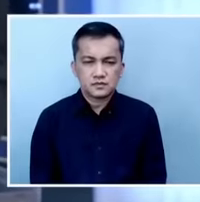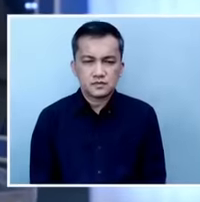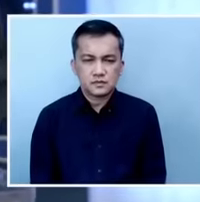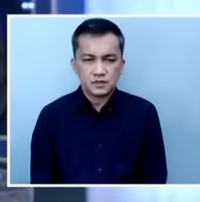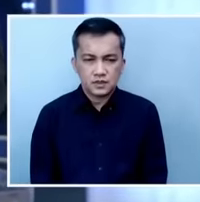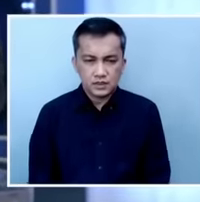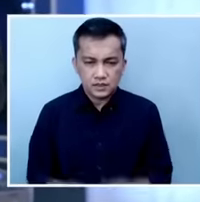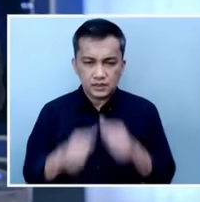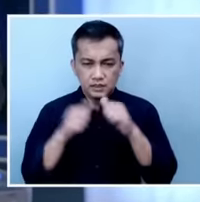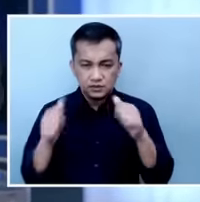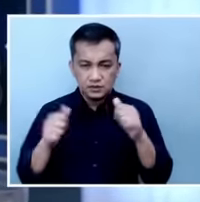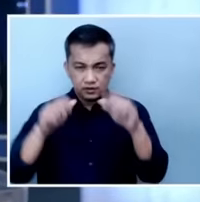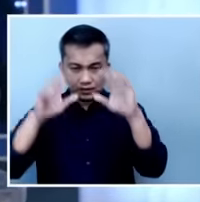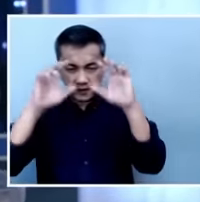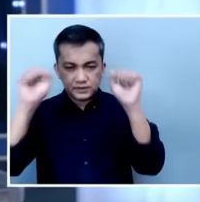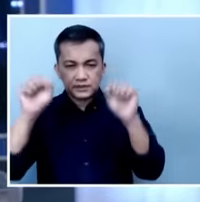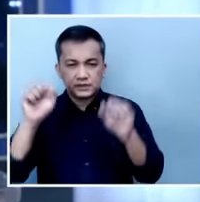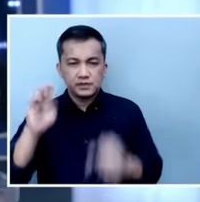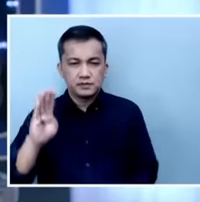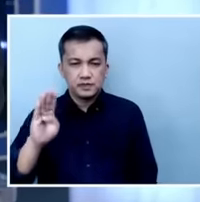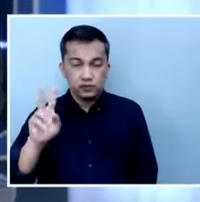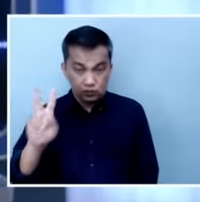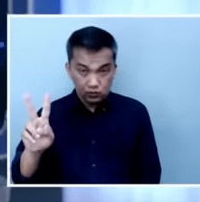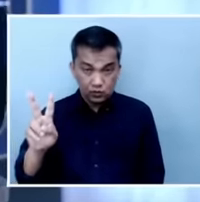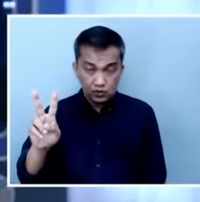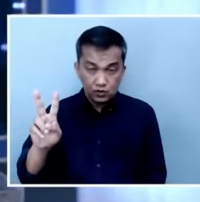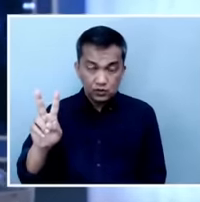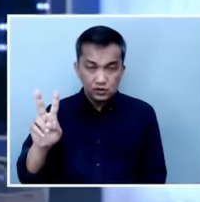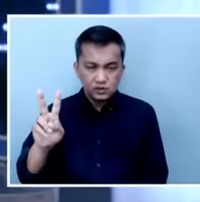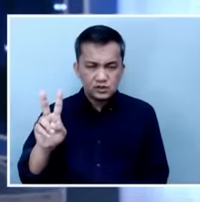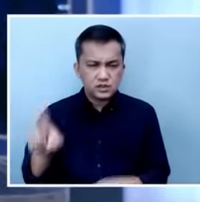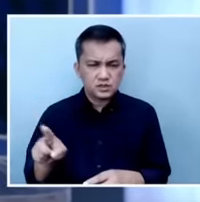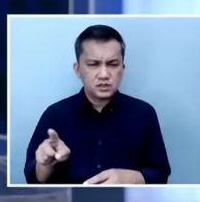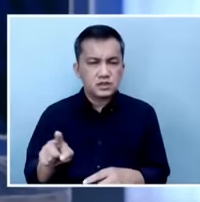Inanunsyo po ng Pangulong Ferdinand Marcos Jr. na aabot sa